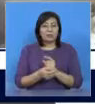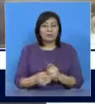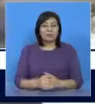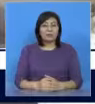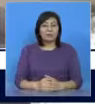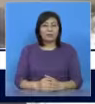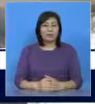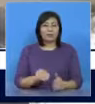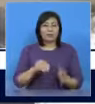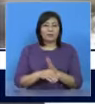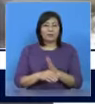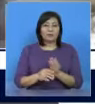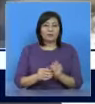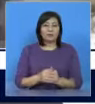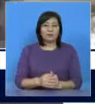не включается оборот